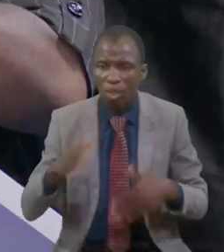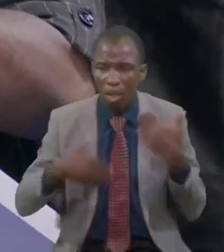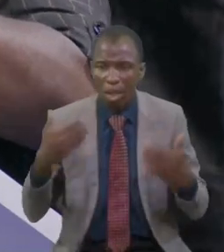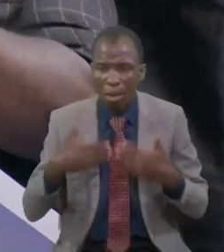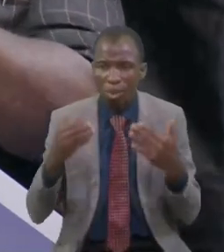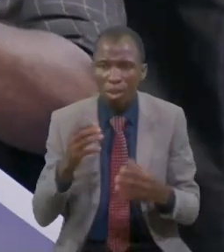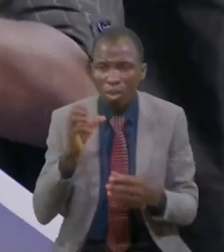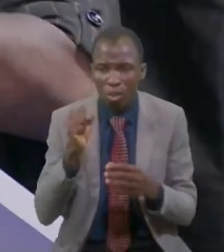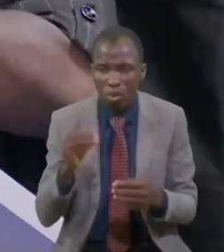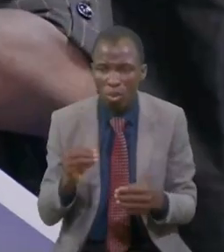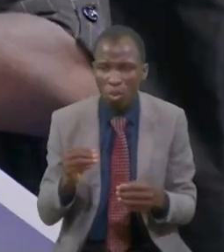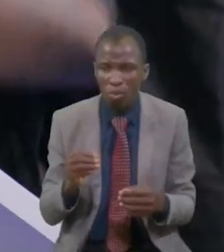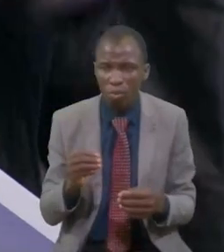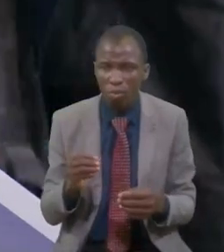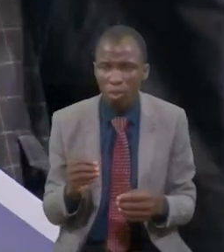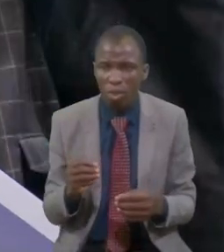ténèbres à la